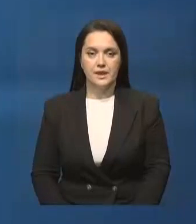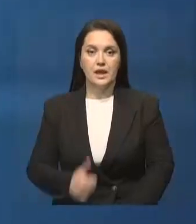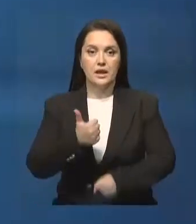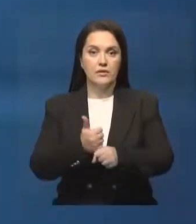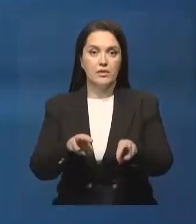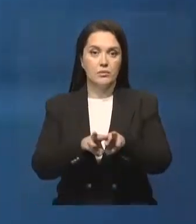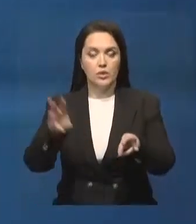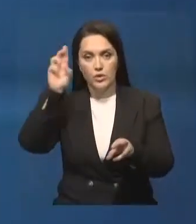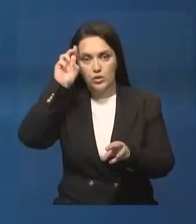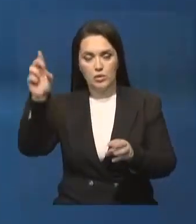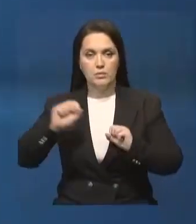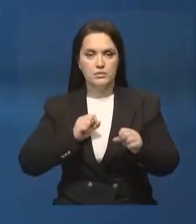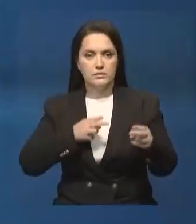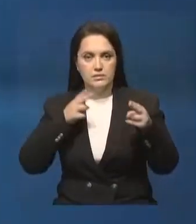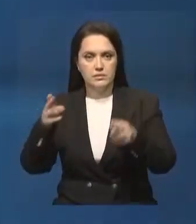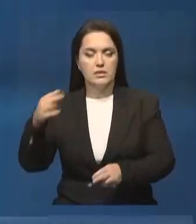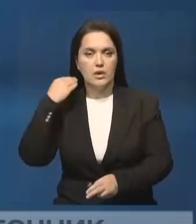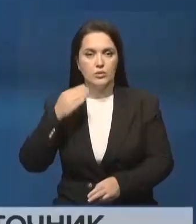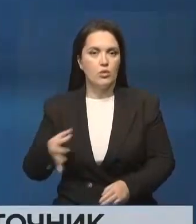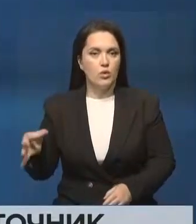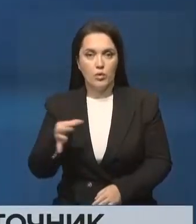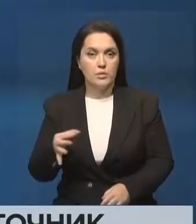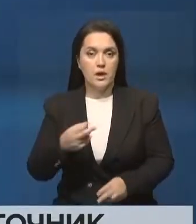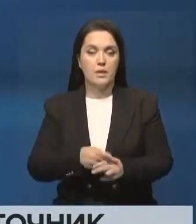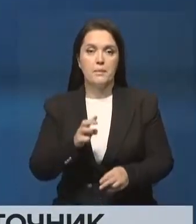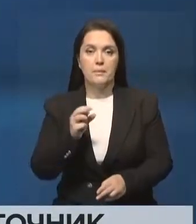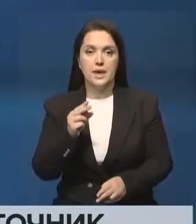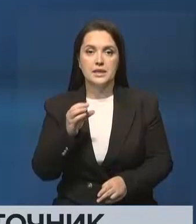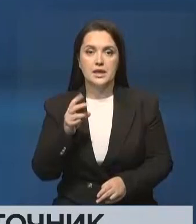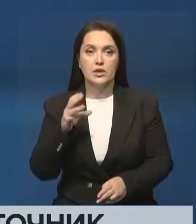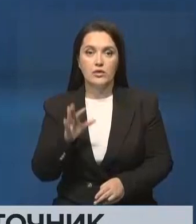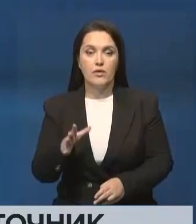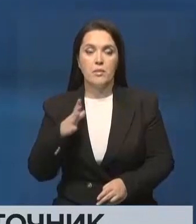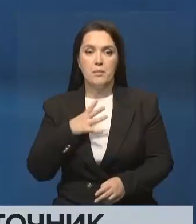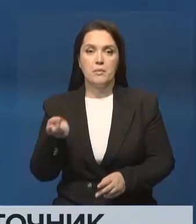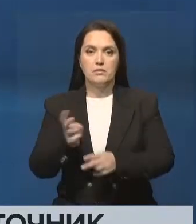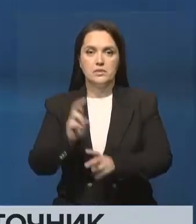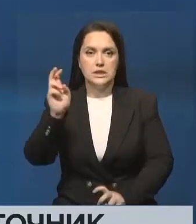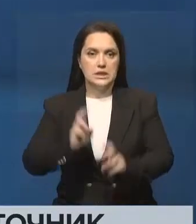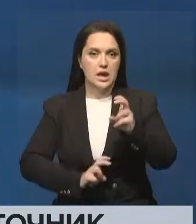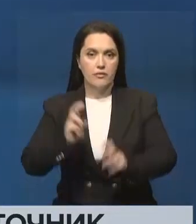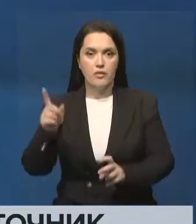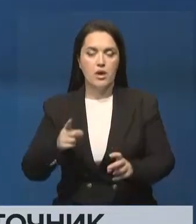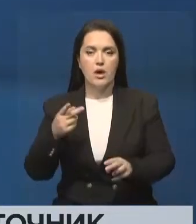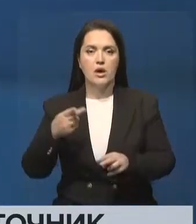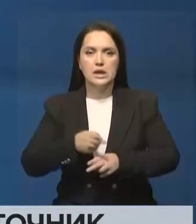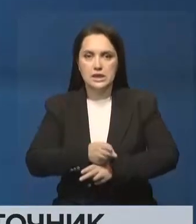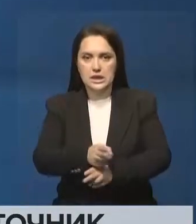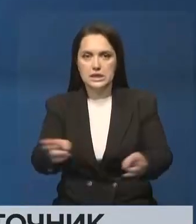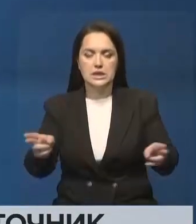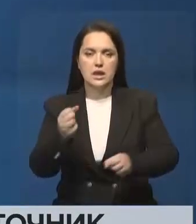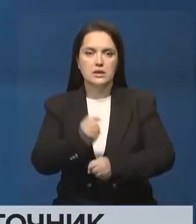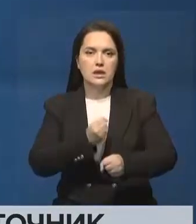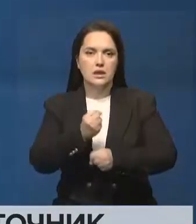Глава правительства посетила Актюбинскую область с рабочим визитом. Улжас Бектенов побывал на промышленных предприятиях. Один из них –